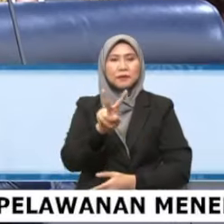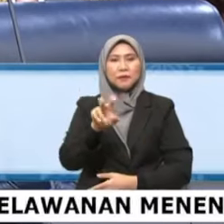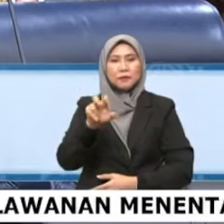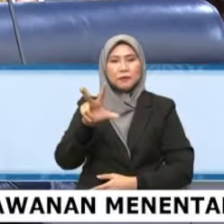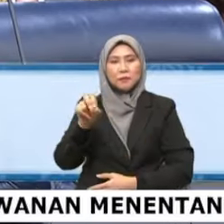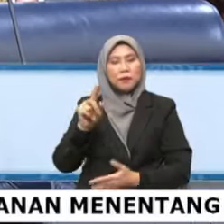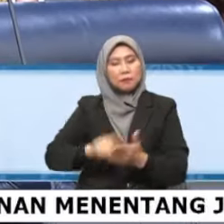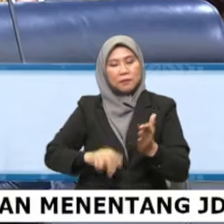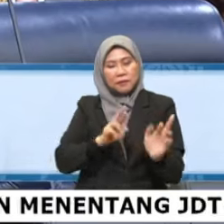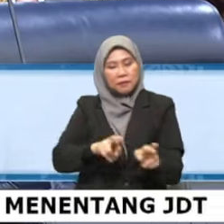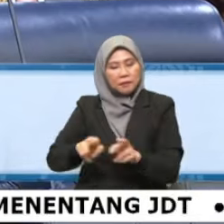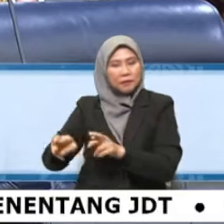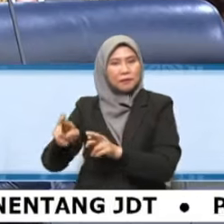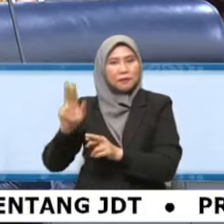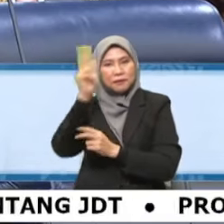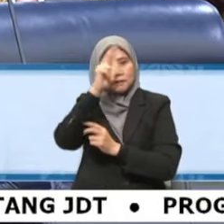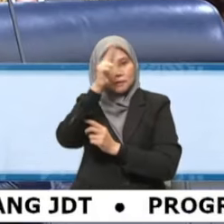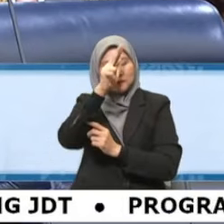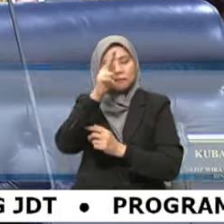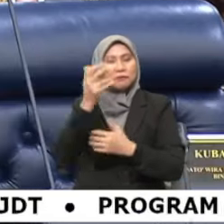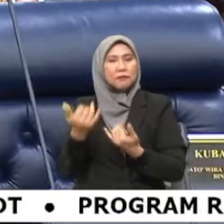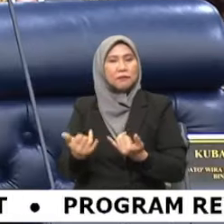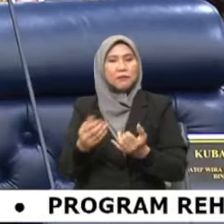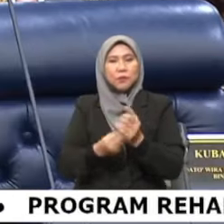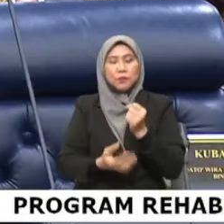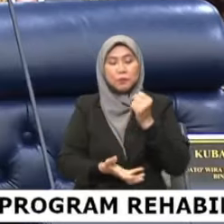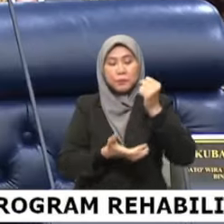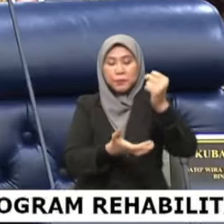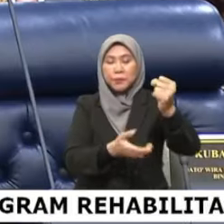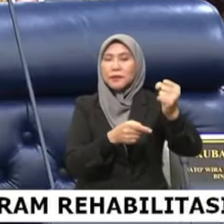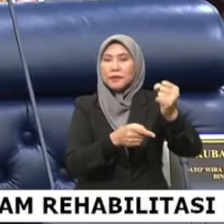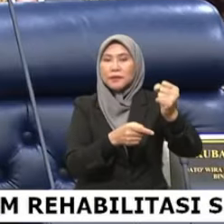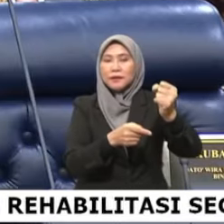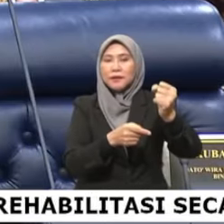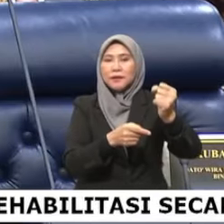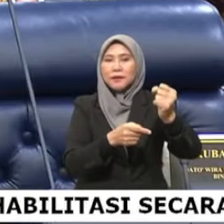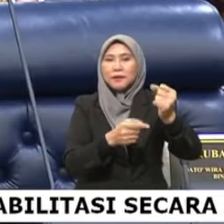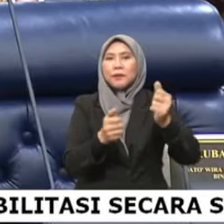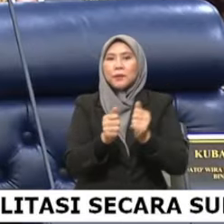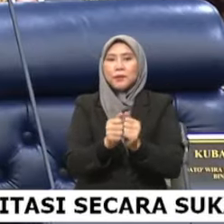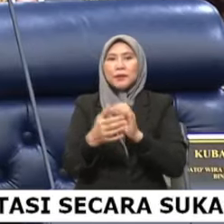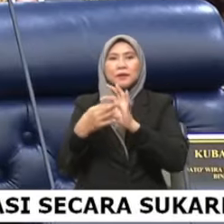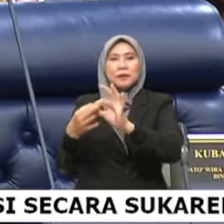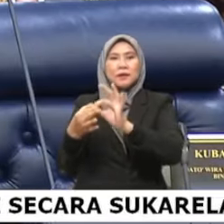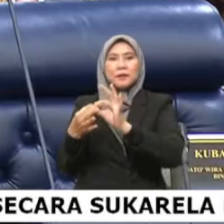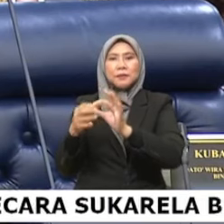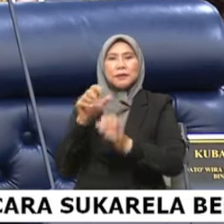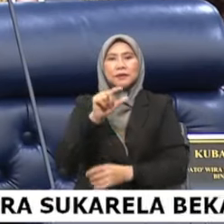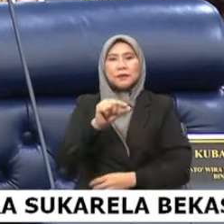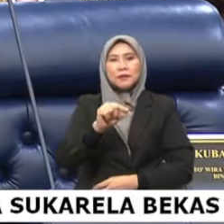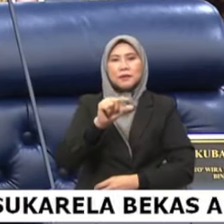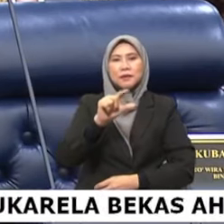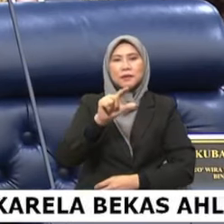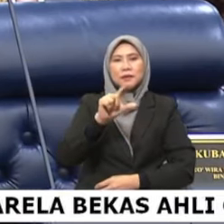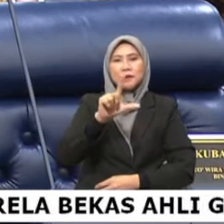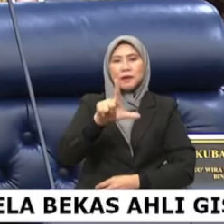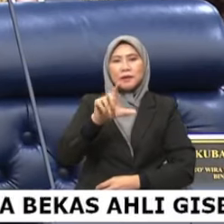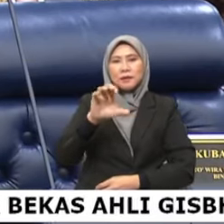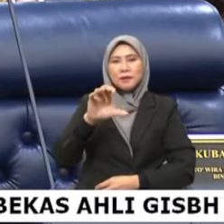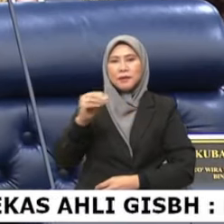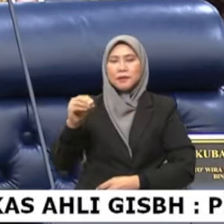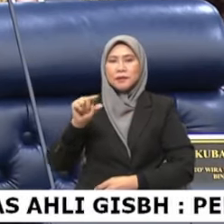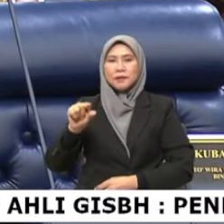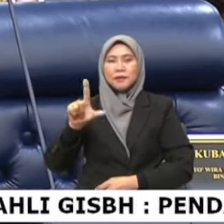perancangan terkini kerajaan terhadap peluasan insentif dana perbadan padanan dengan kerjasama GLC dan GLIC sebagai